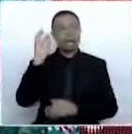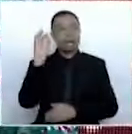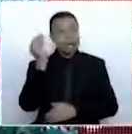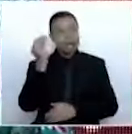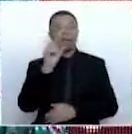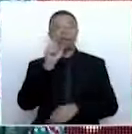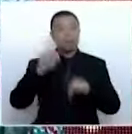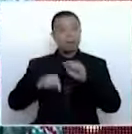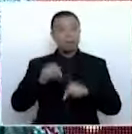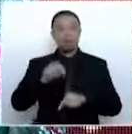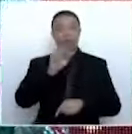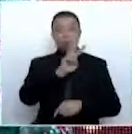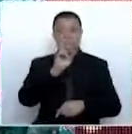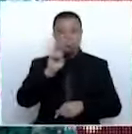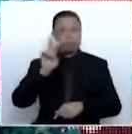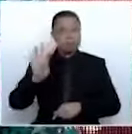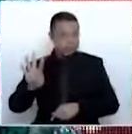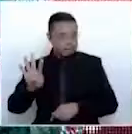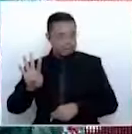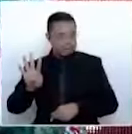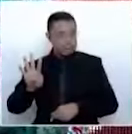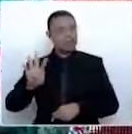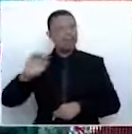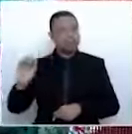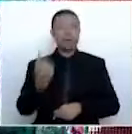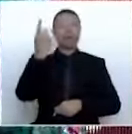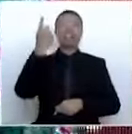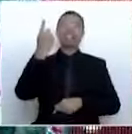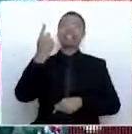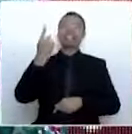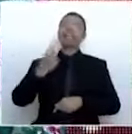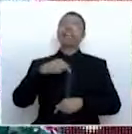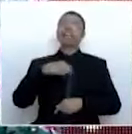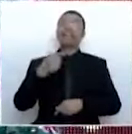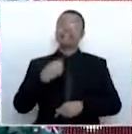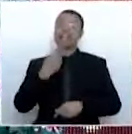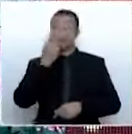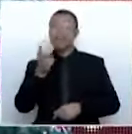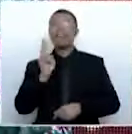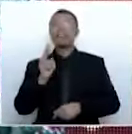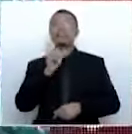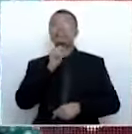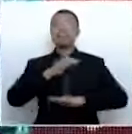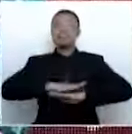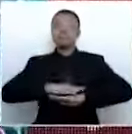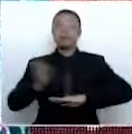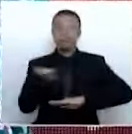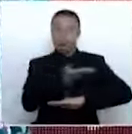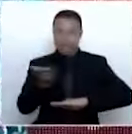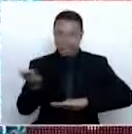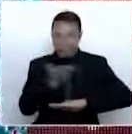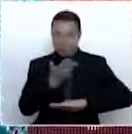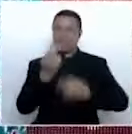Jakarta pemilihan tahun 2024 segera dimulai dan dipandu oleh moderator.